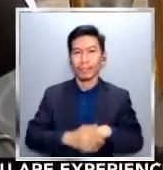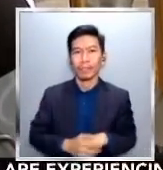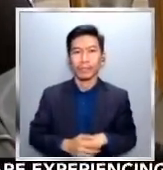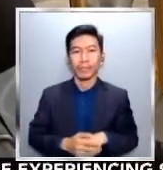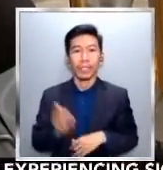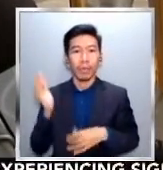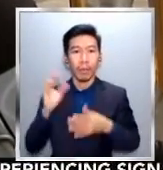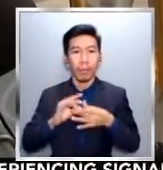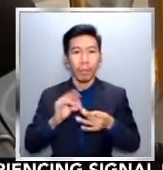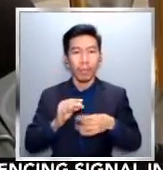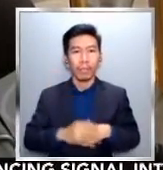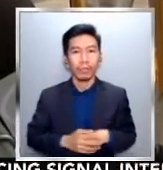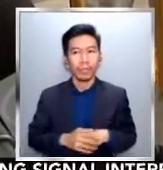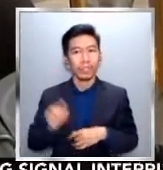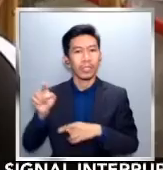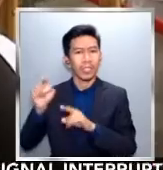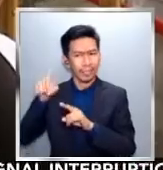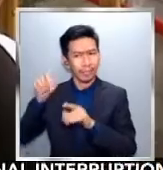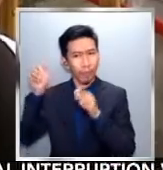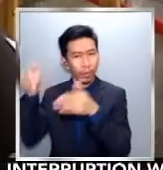yung picture ko sa gabi,